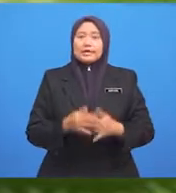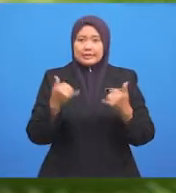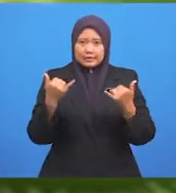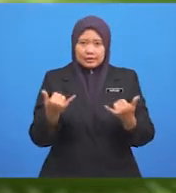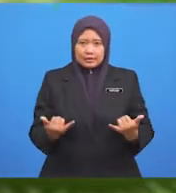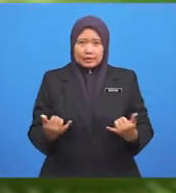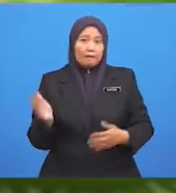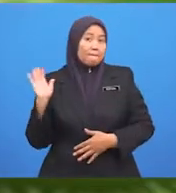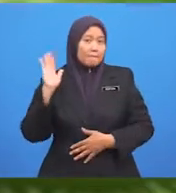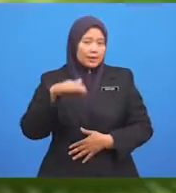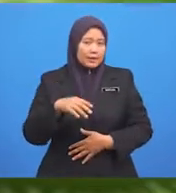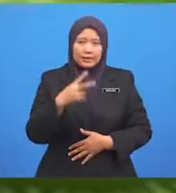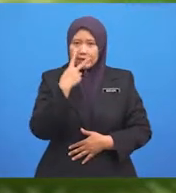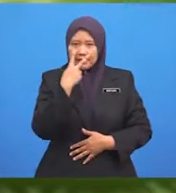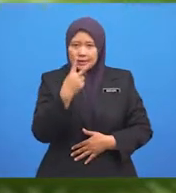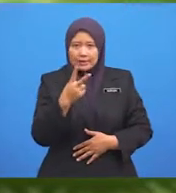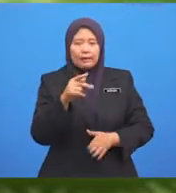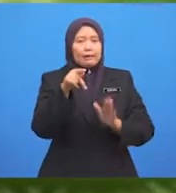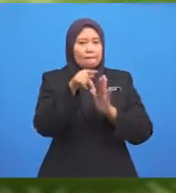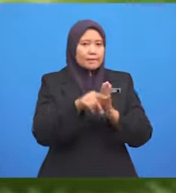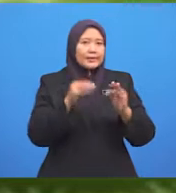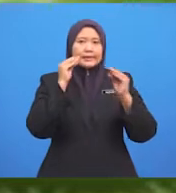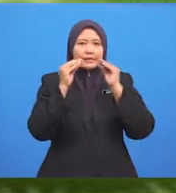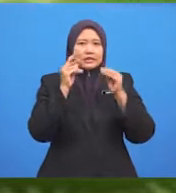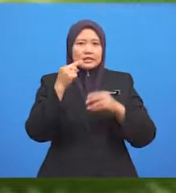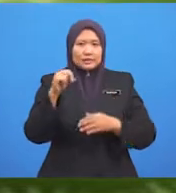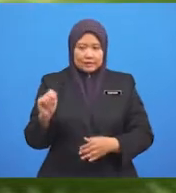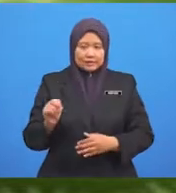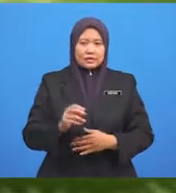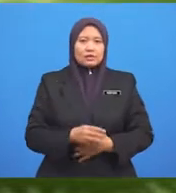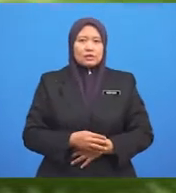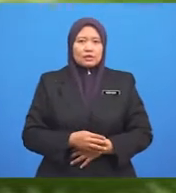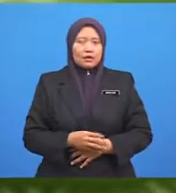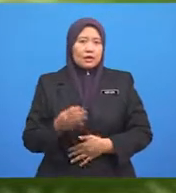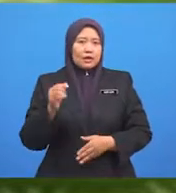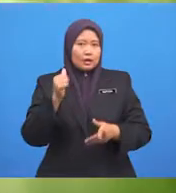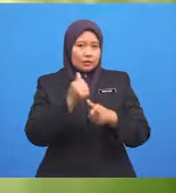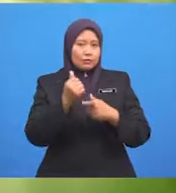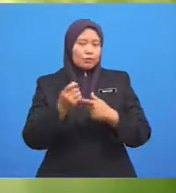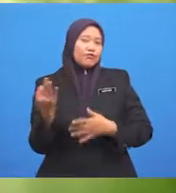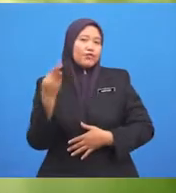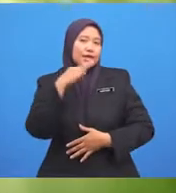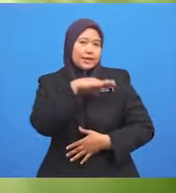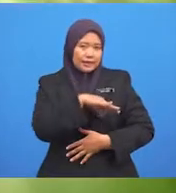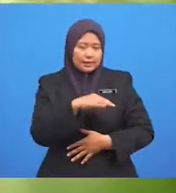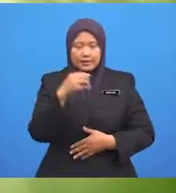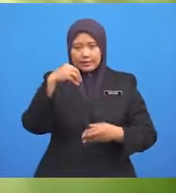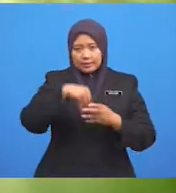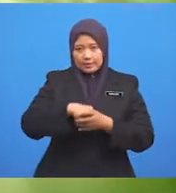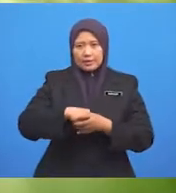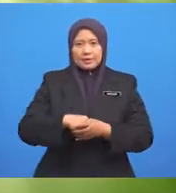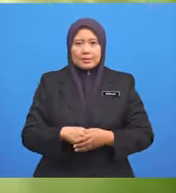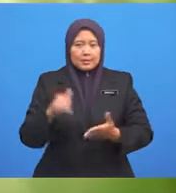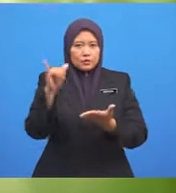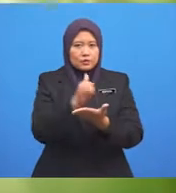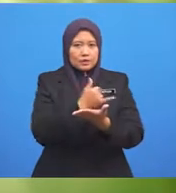sekarang mari kita lihat pula pengajaran yang terdapat dalam syair ini. Cikgu akan